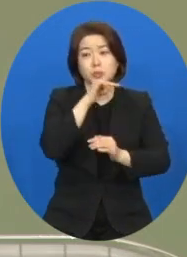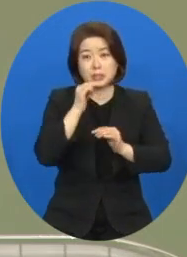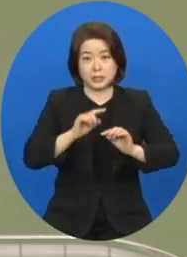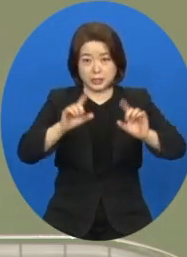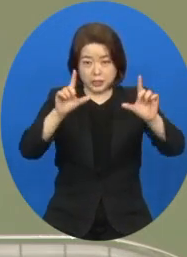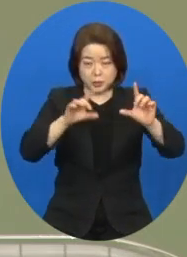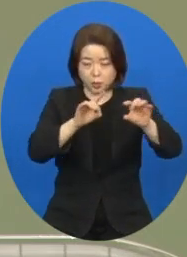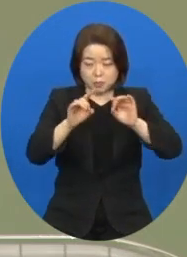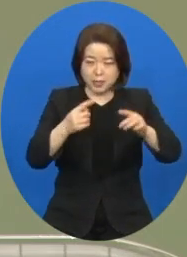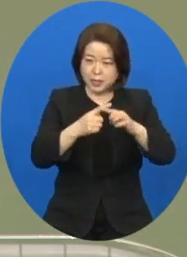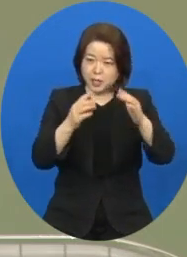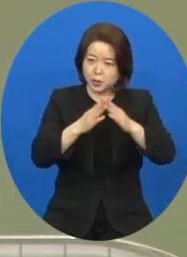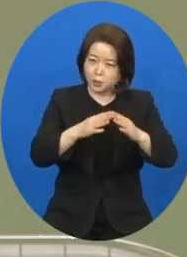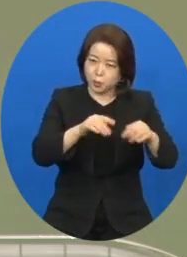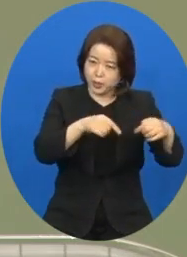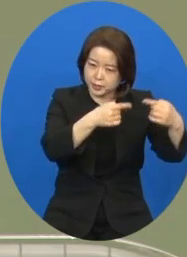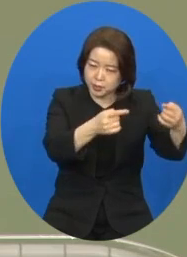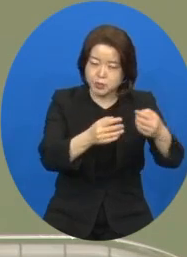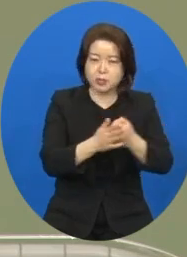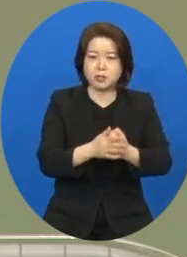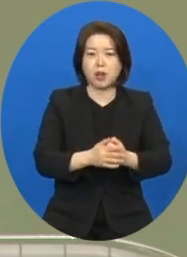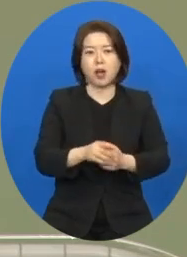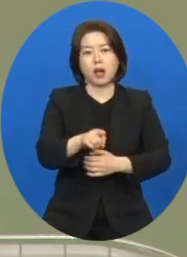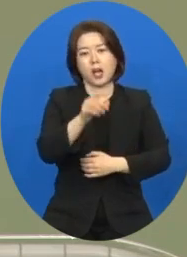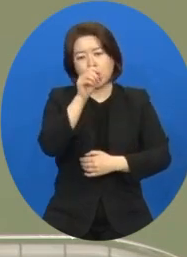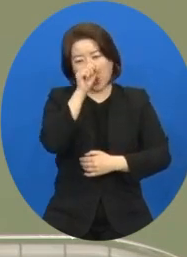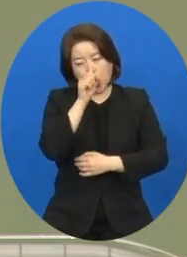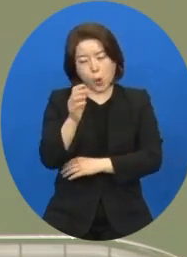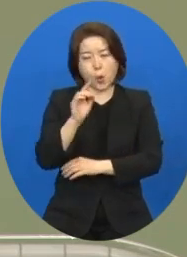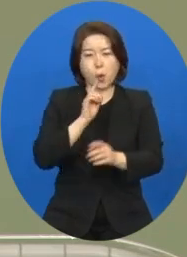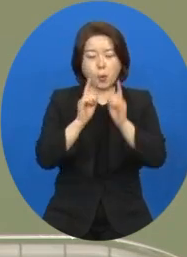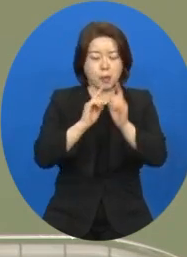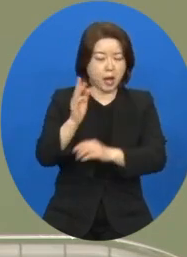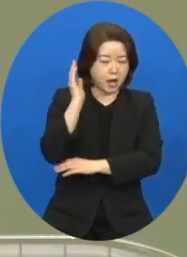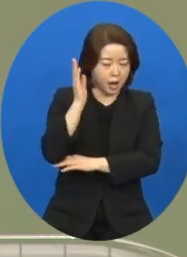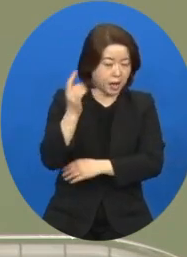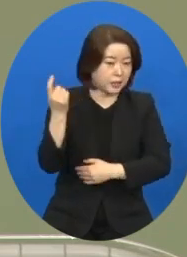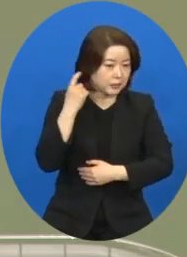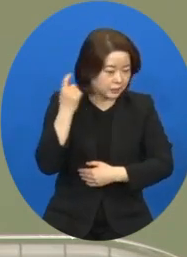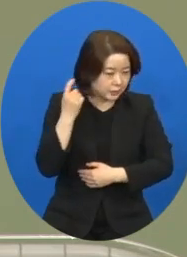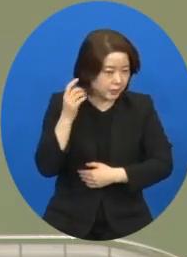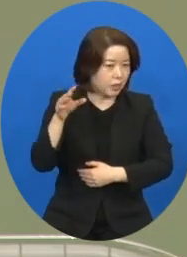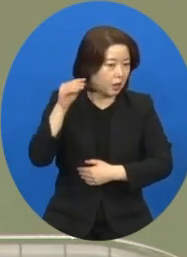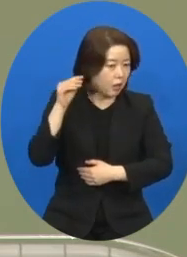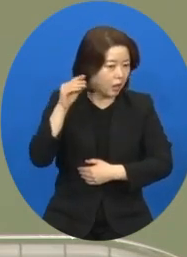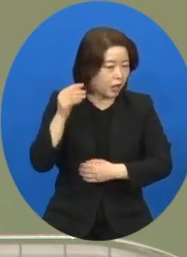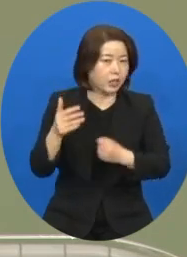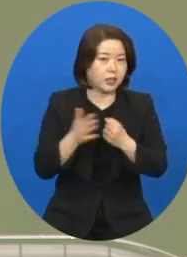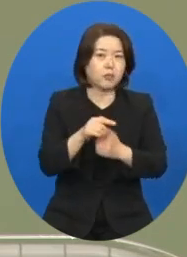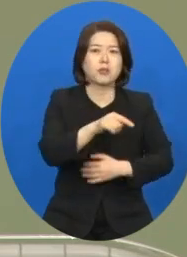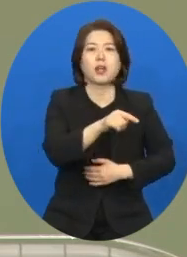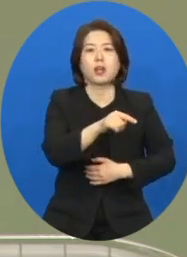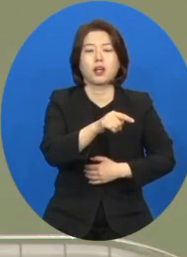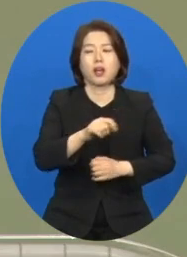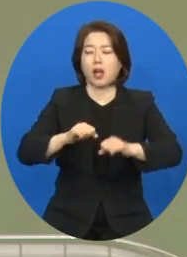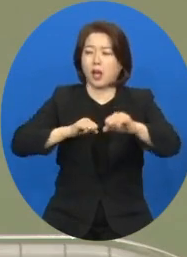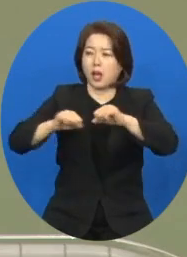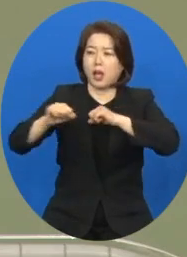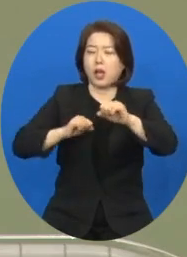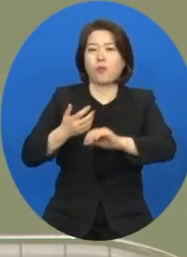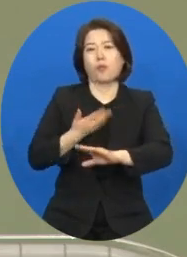일요일마다 이렇게 교회 나와서 이런 말씀을 들으니까 그렇게 행동을 한